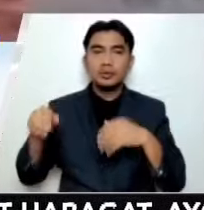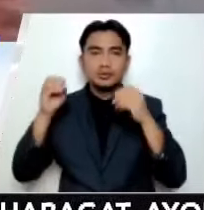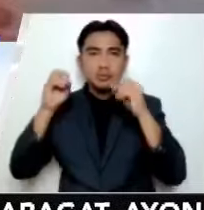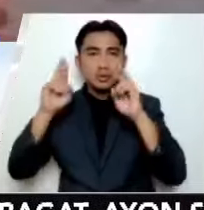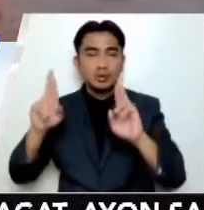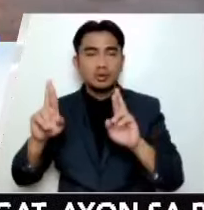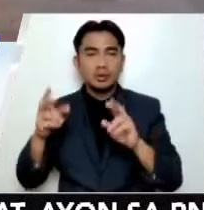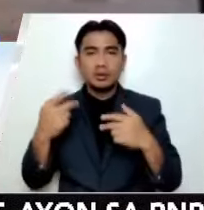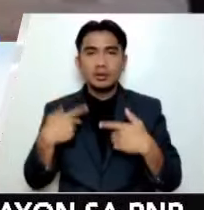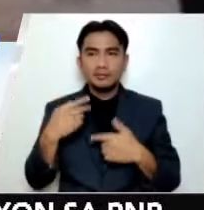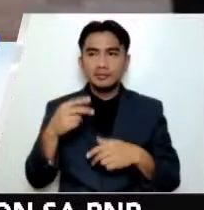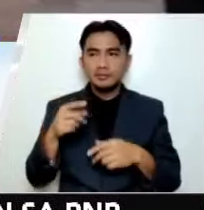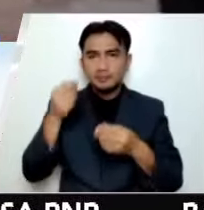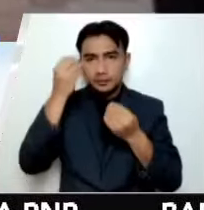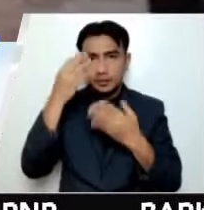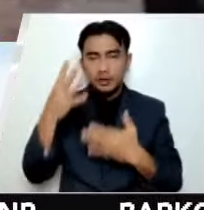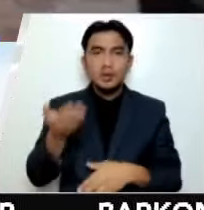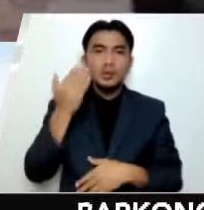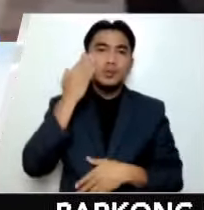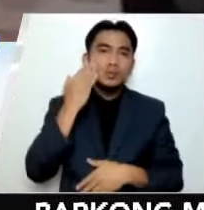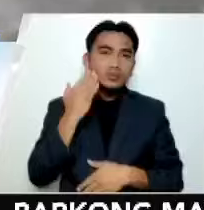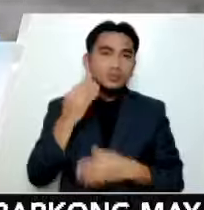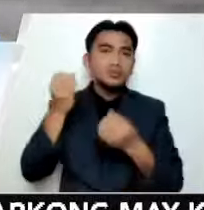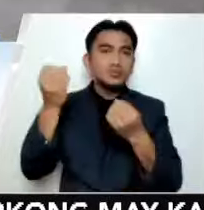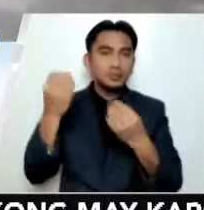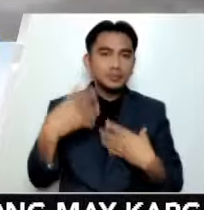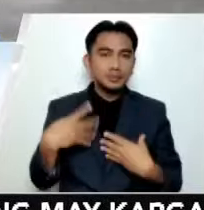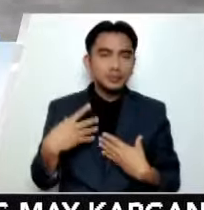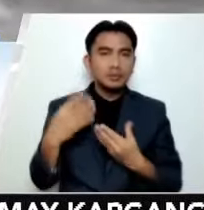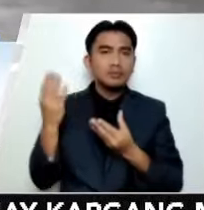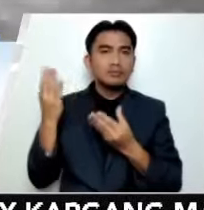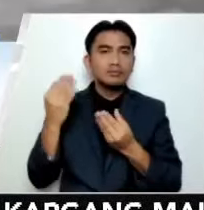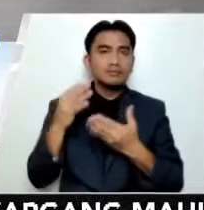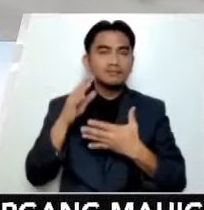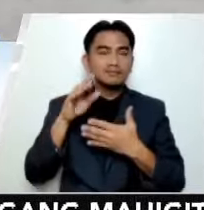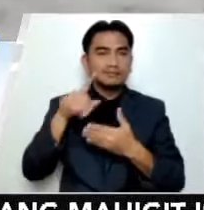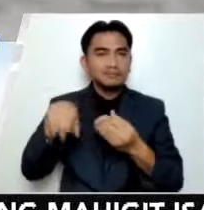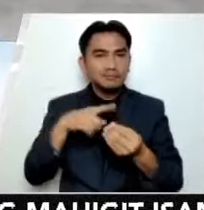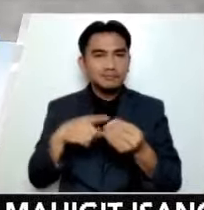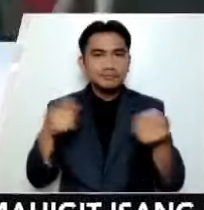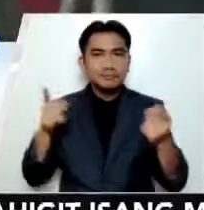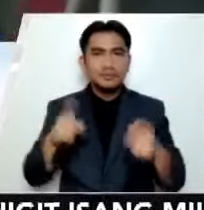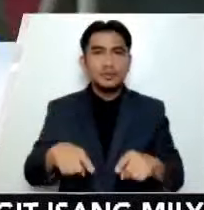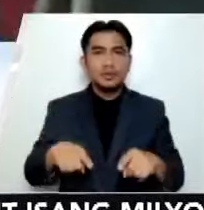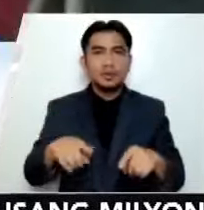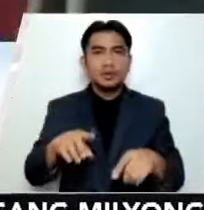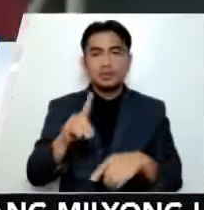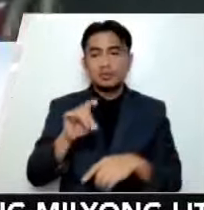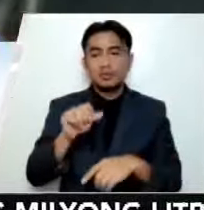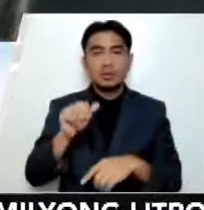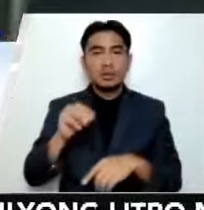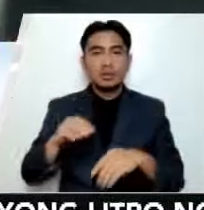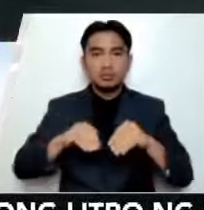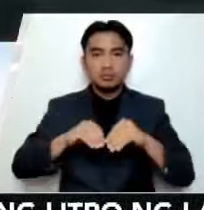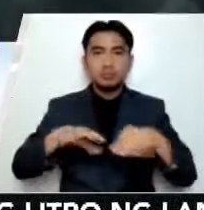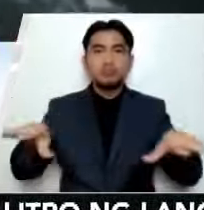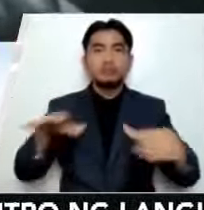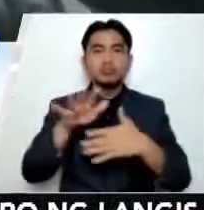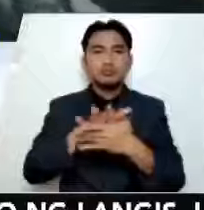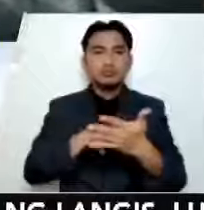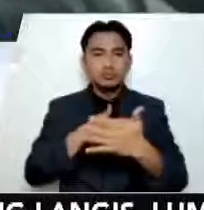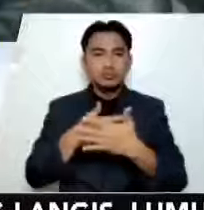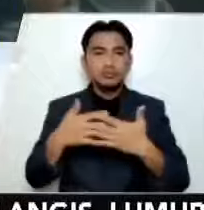sa paglalabas ng napapanahong impormasyon sa pagpapakawala ng tubig ng mga dam. Nagtungo rin ng Pangulo sa